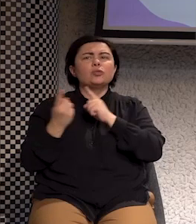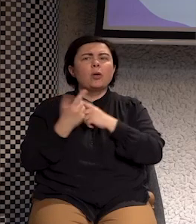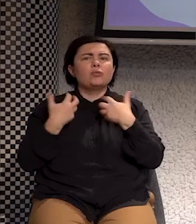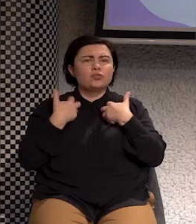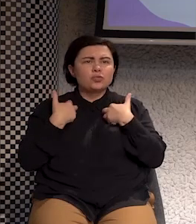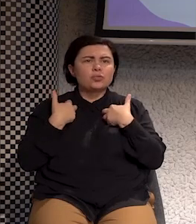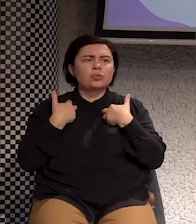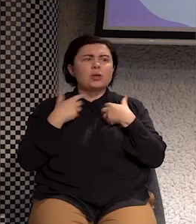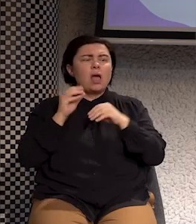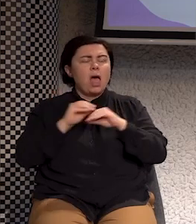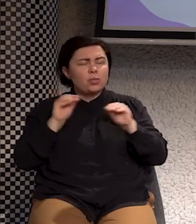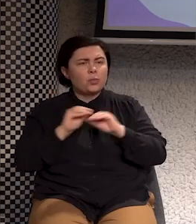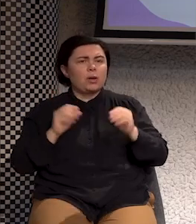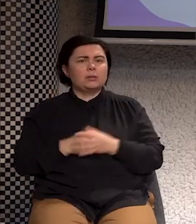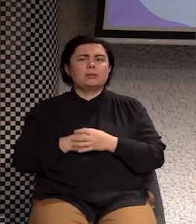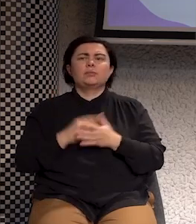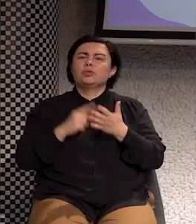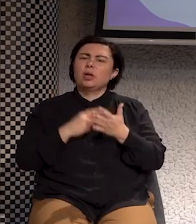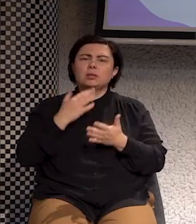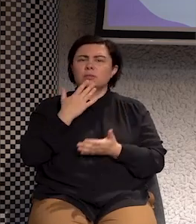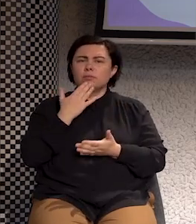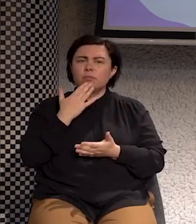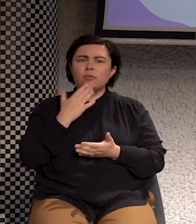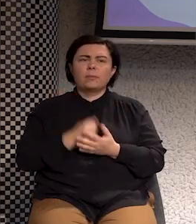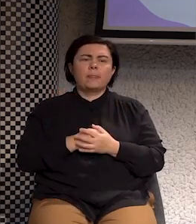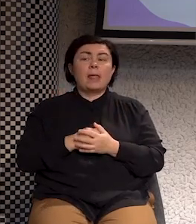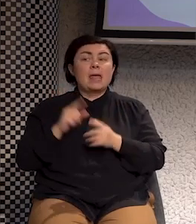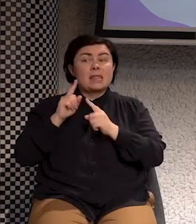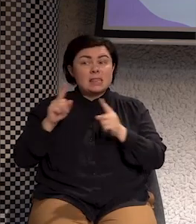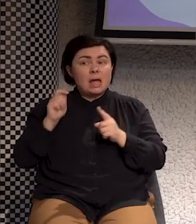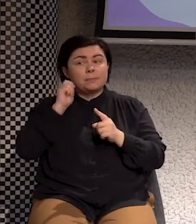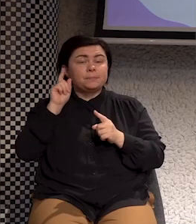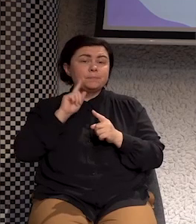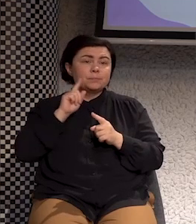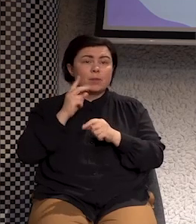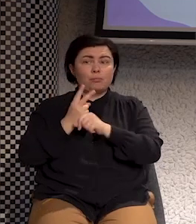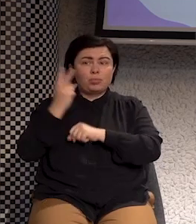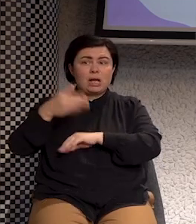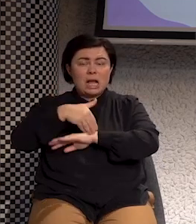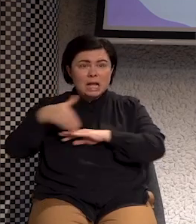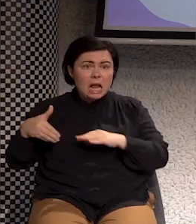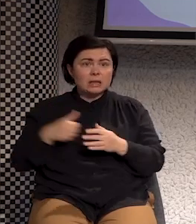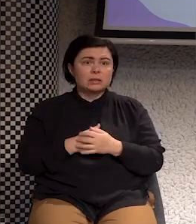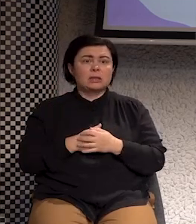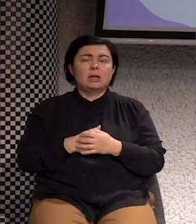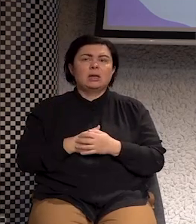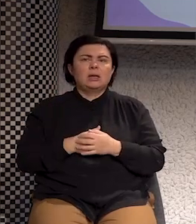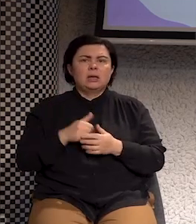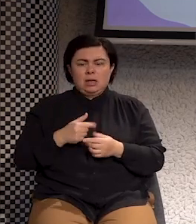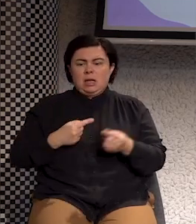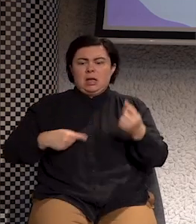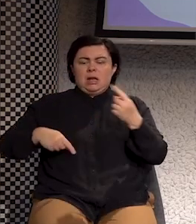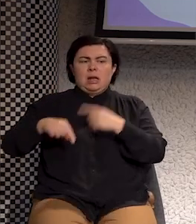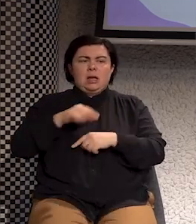życiu, edukacji. I często mówią o tym, że nauczyciele czy nauczycielki przekraczają granice i teraz się zamienimy i ja